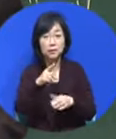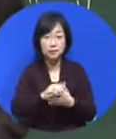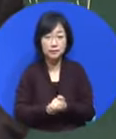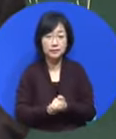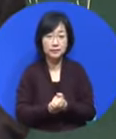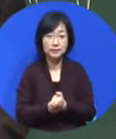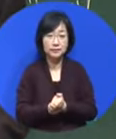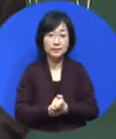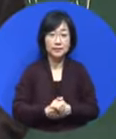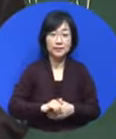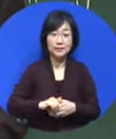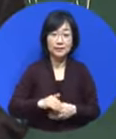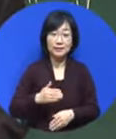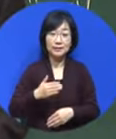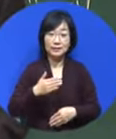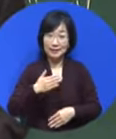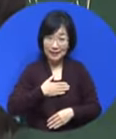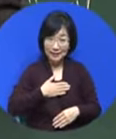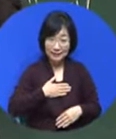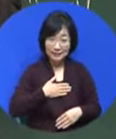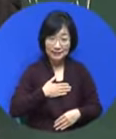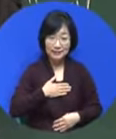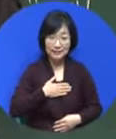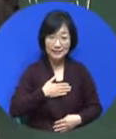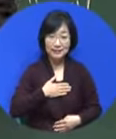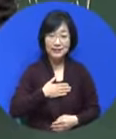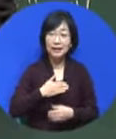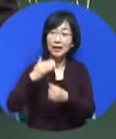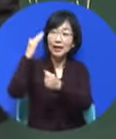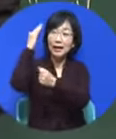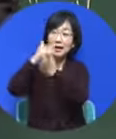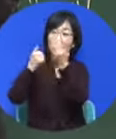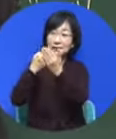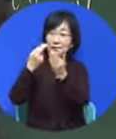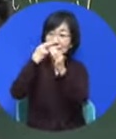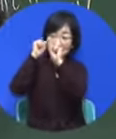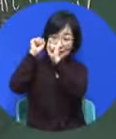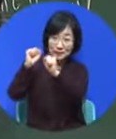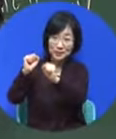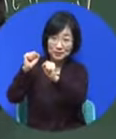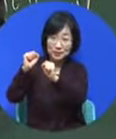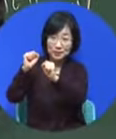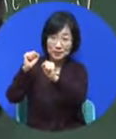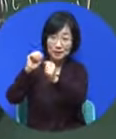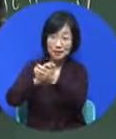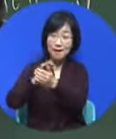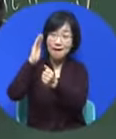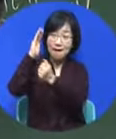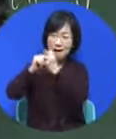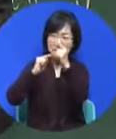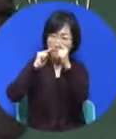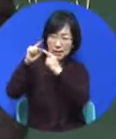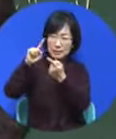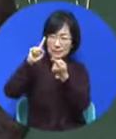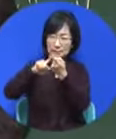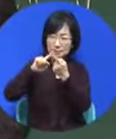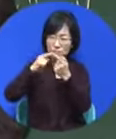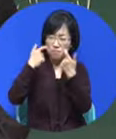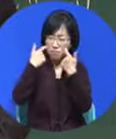그는 하나의 존 그 말씀에 대한 신 신 그을